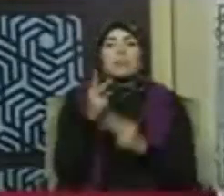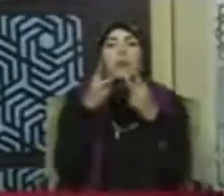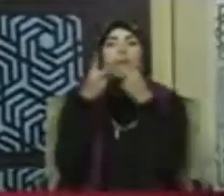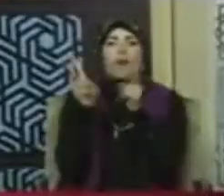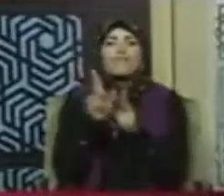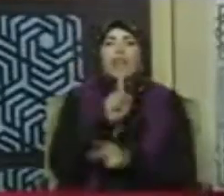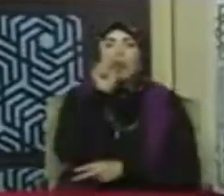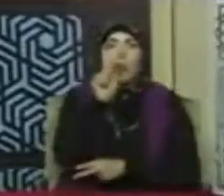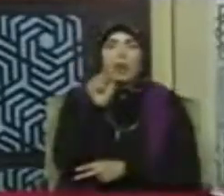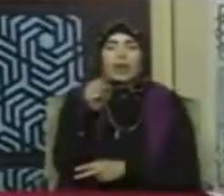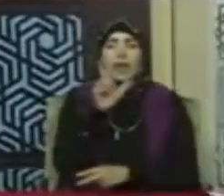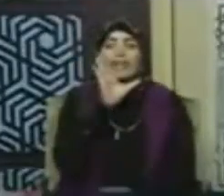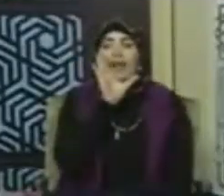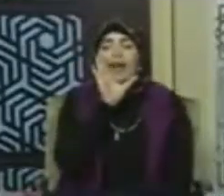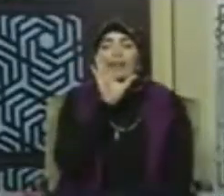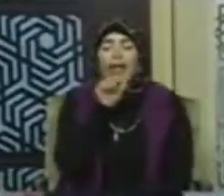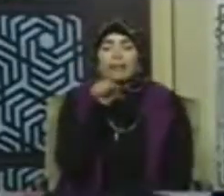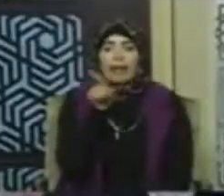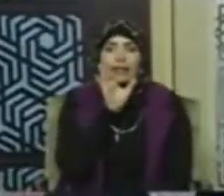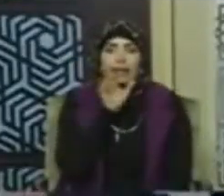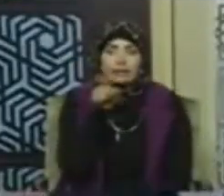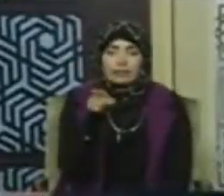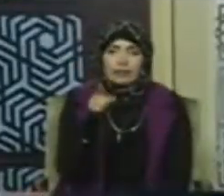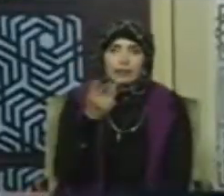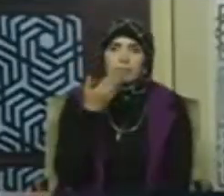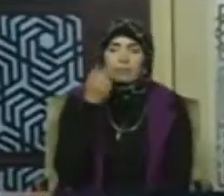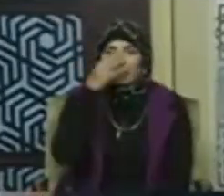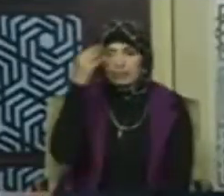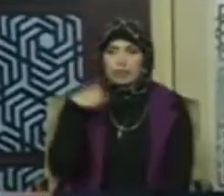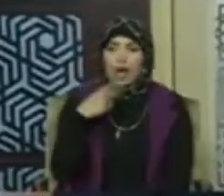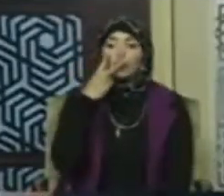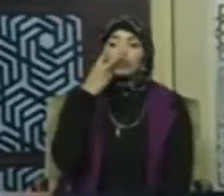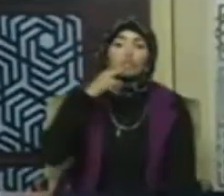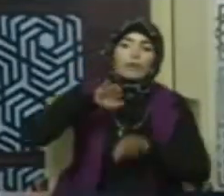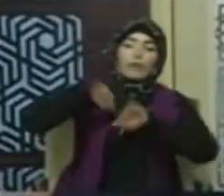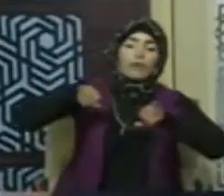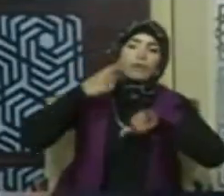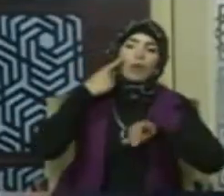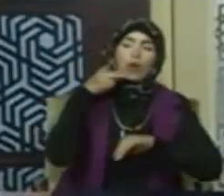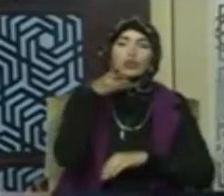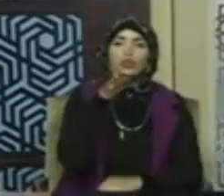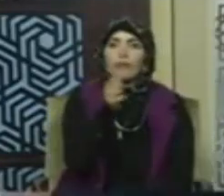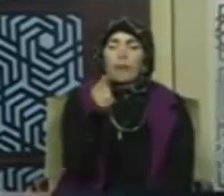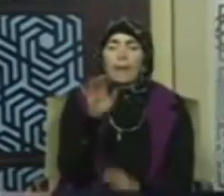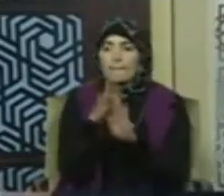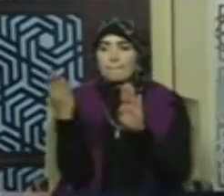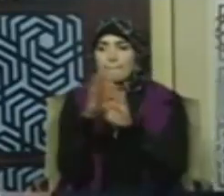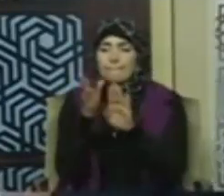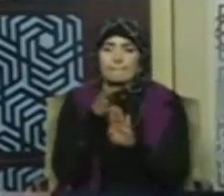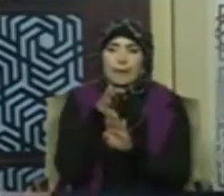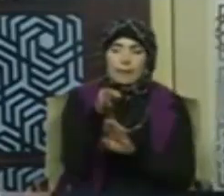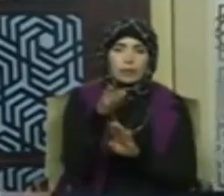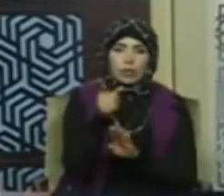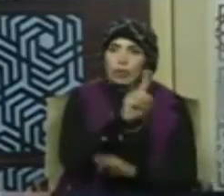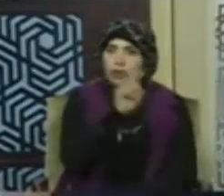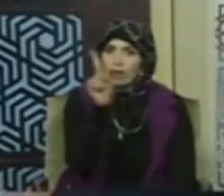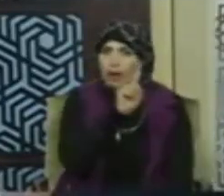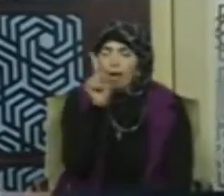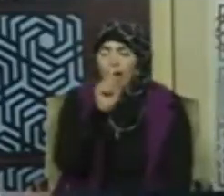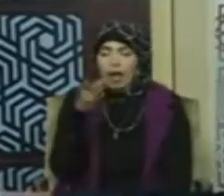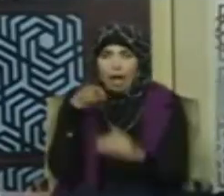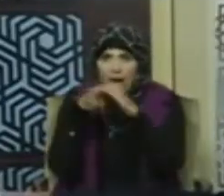ربما ينادي فلا يؤذن له، يقول صنا ويدخل بلا إذن. القرآن علمنا: فلا